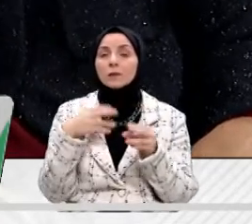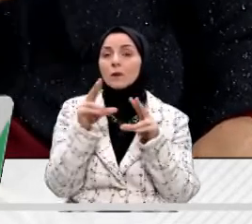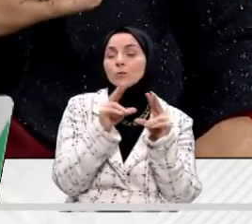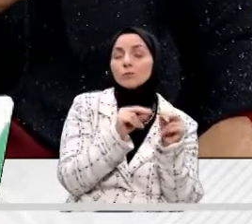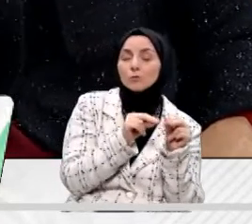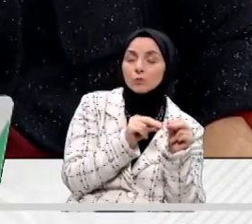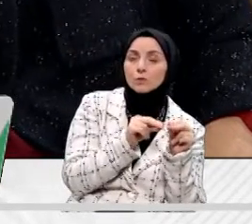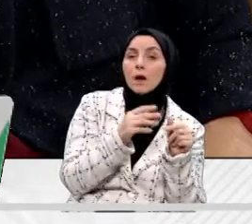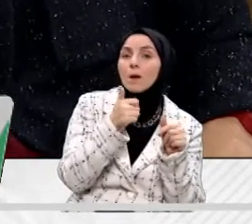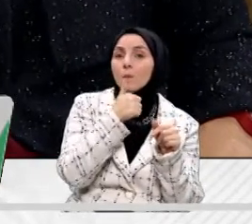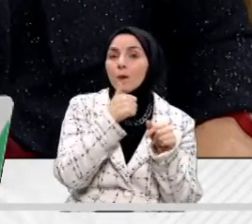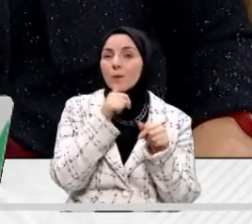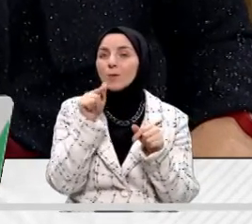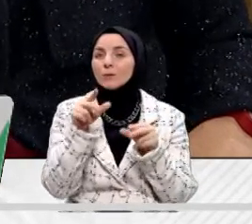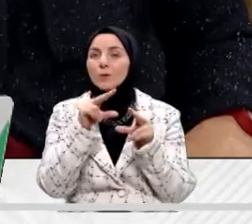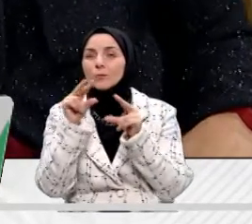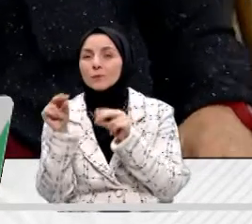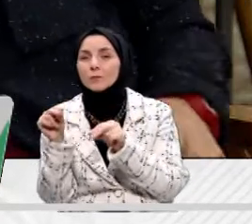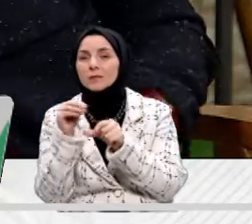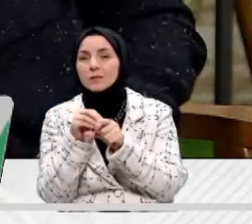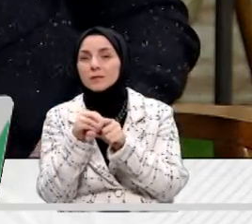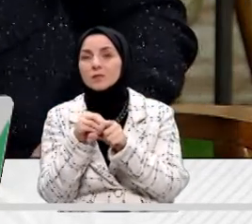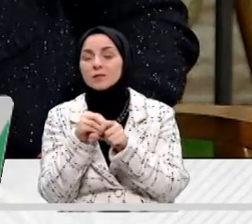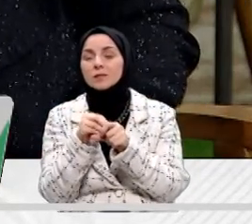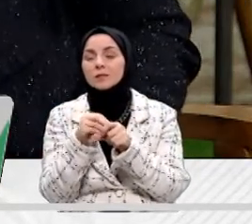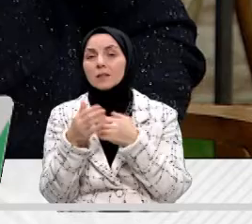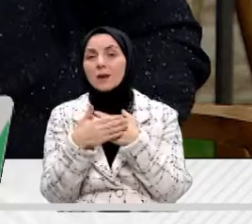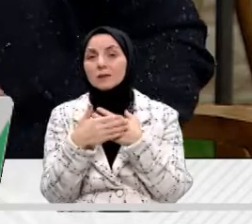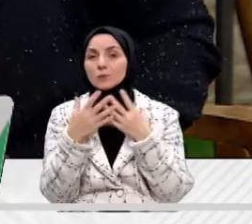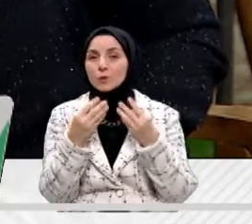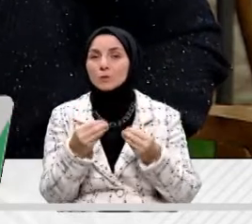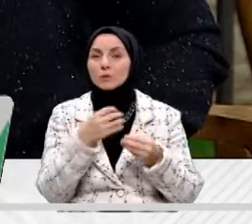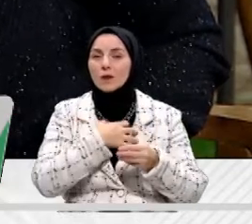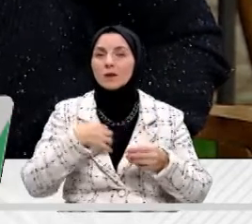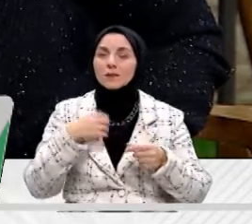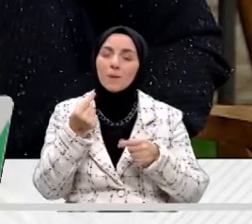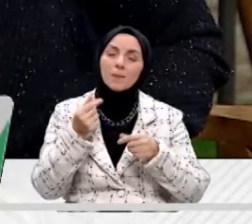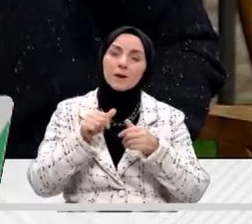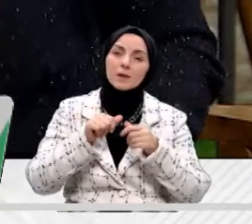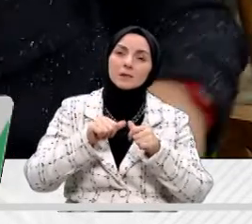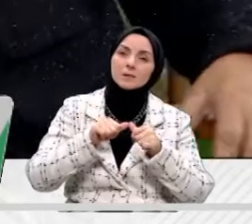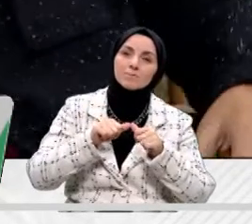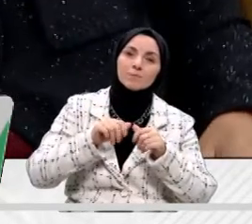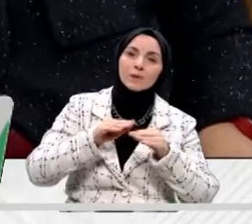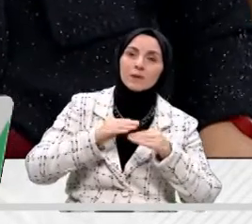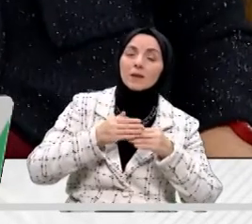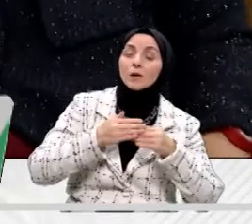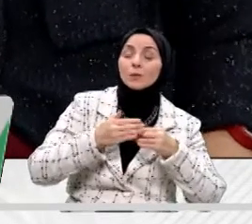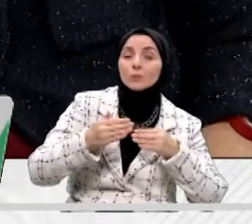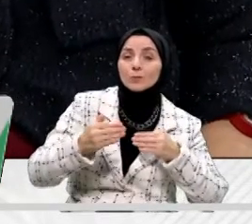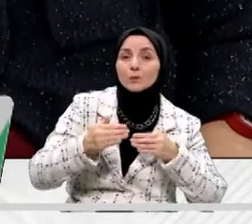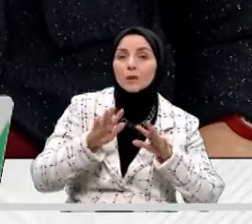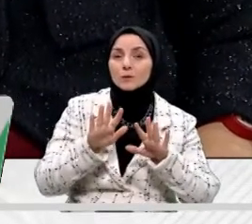yani Anne biraz çocuğun dünyasında çıksın bu tür bütün problemleri kaynağı kim biliyor musunuz anne çocuk ilişkisi